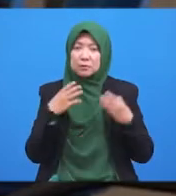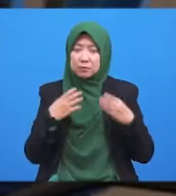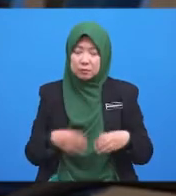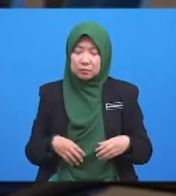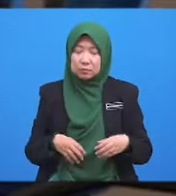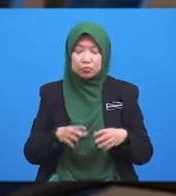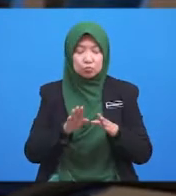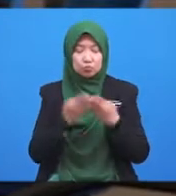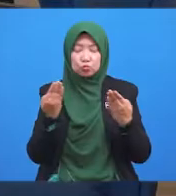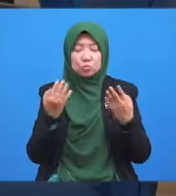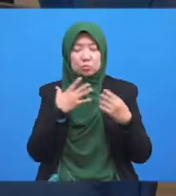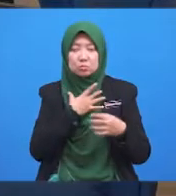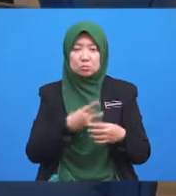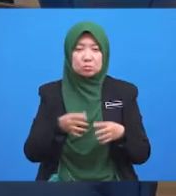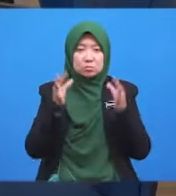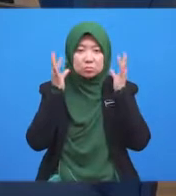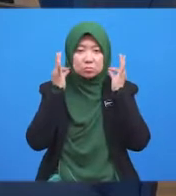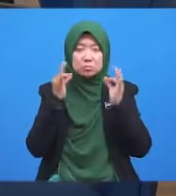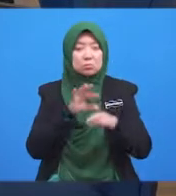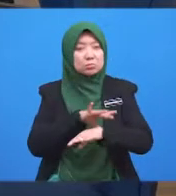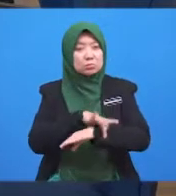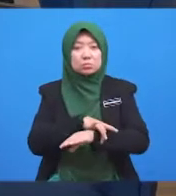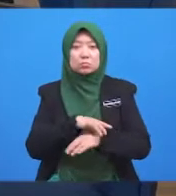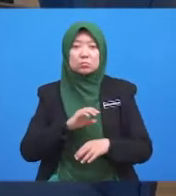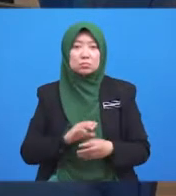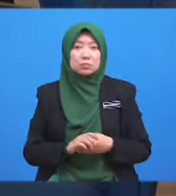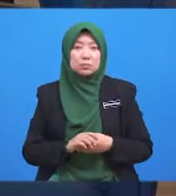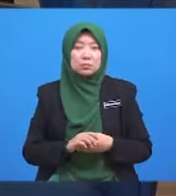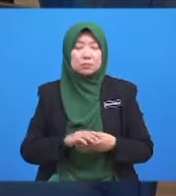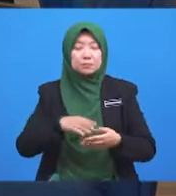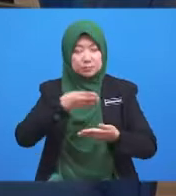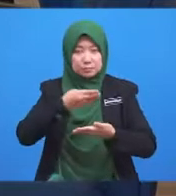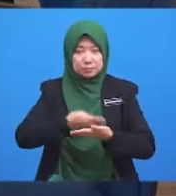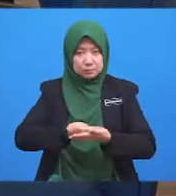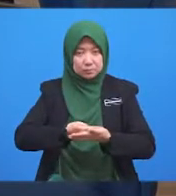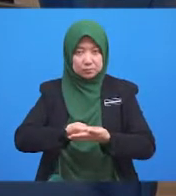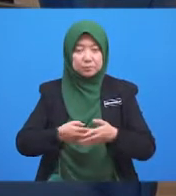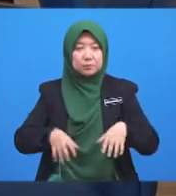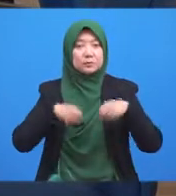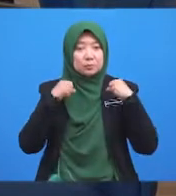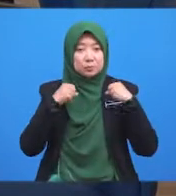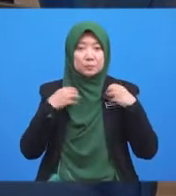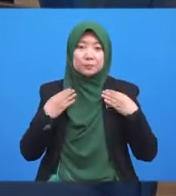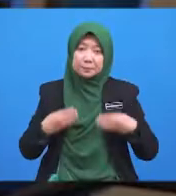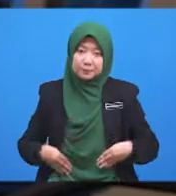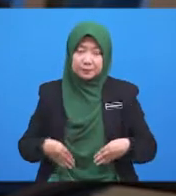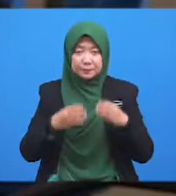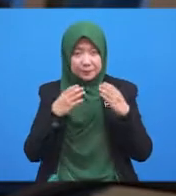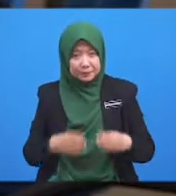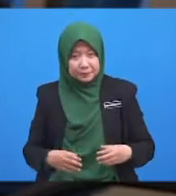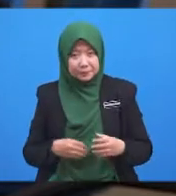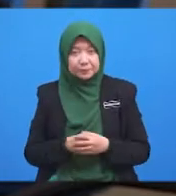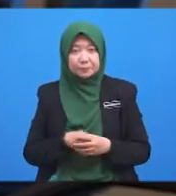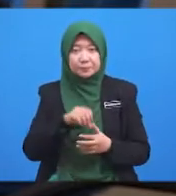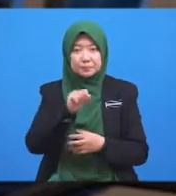tanggalkan aksesorinya. Bantu pelanggan untuk baring, selimutkan badan pelanggan,